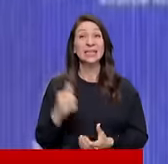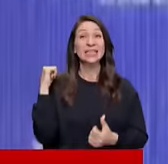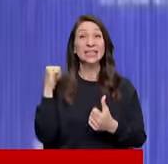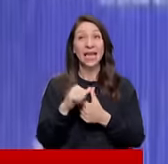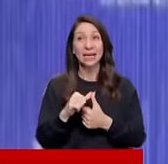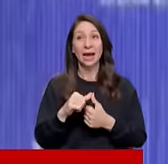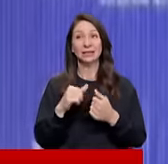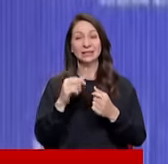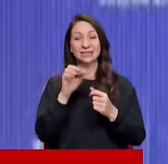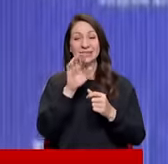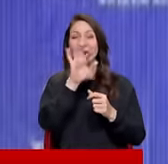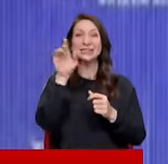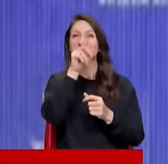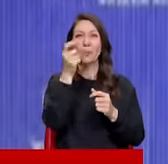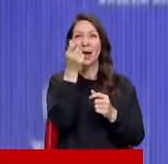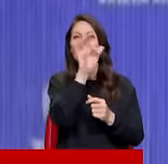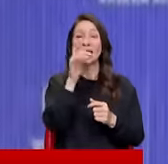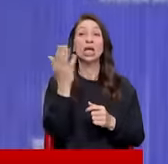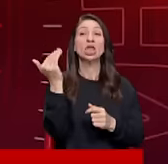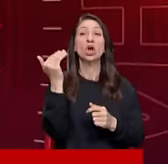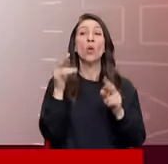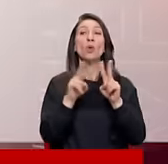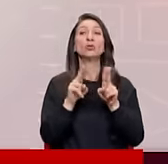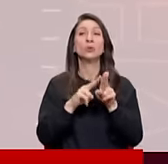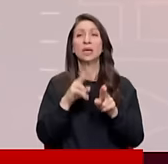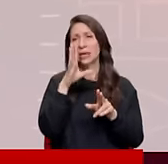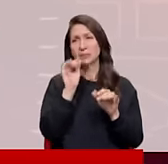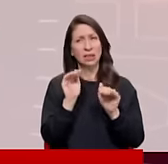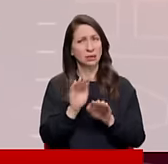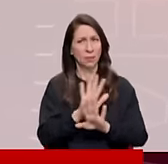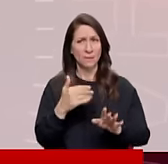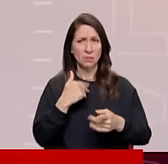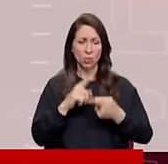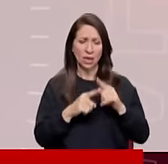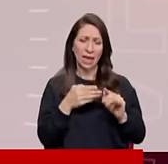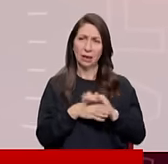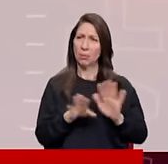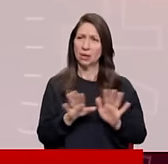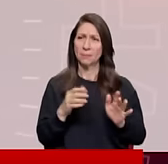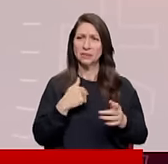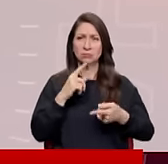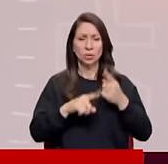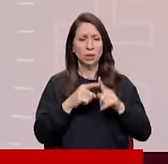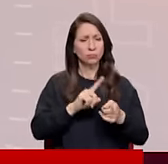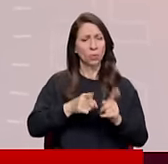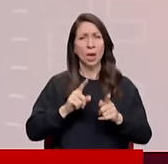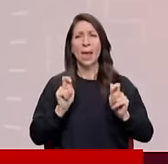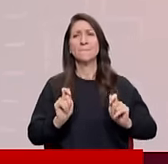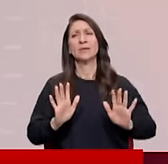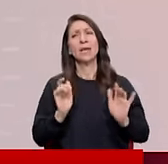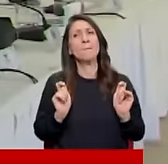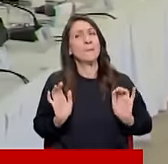Tekrar taksimetreleri kurun, geliyor Murat Kurum. Kimseyi desteklemedik, biz siyasete girmedik, biz siyasi yönlendirme